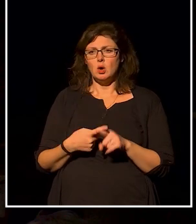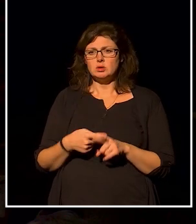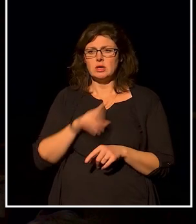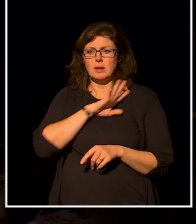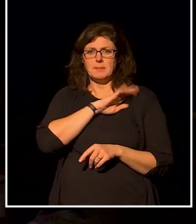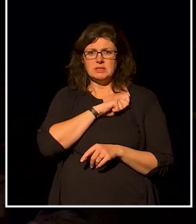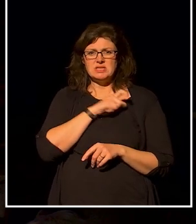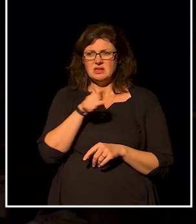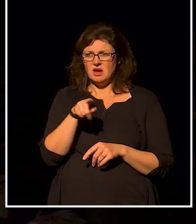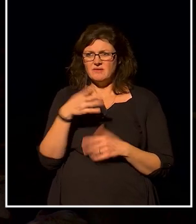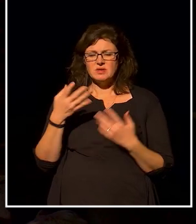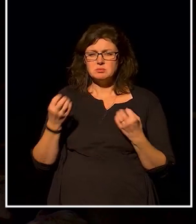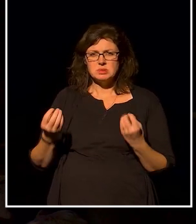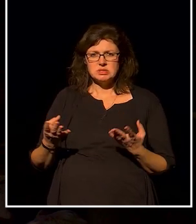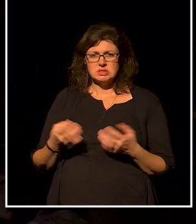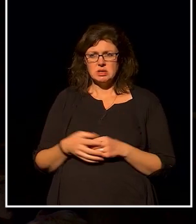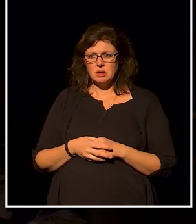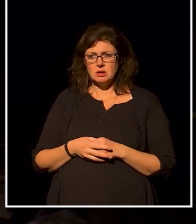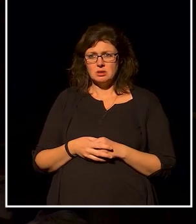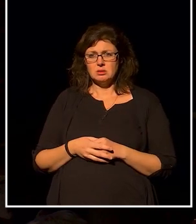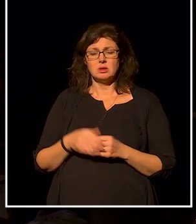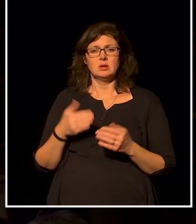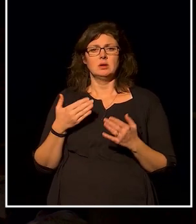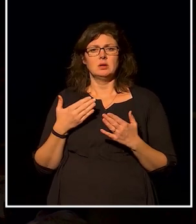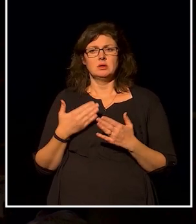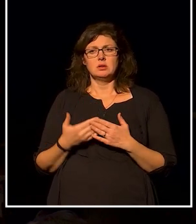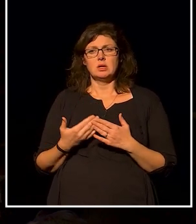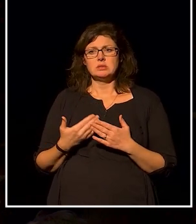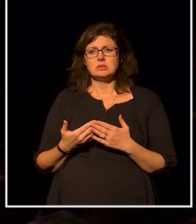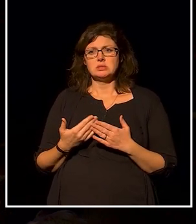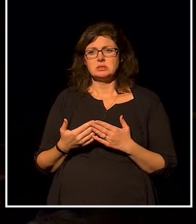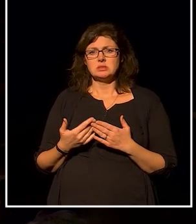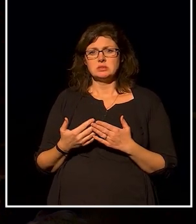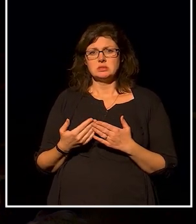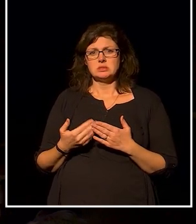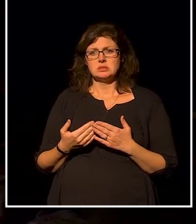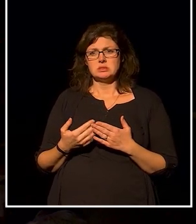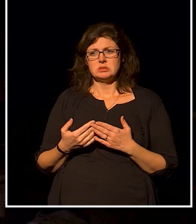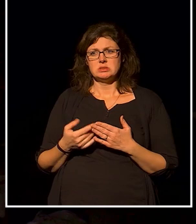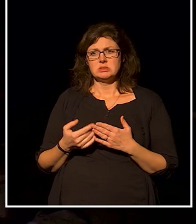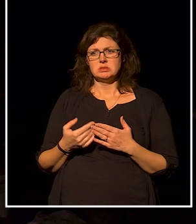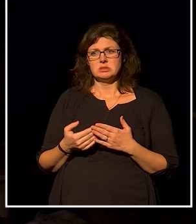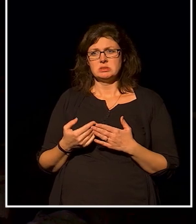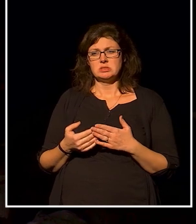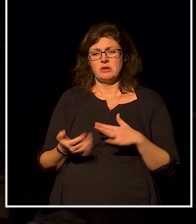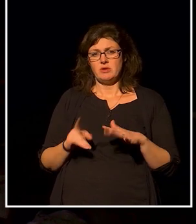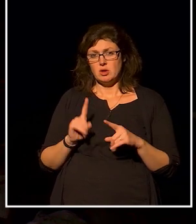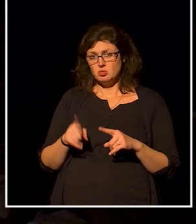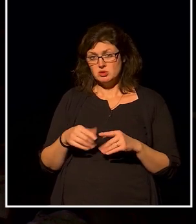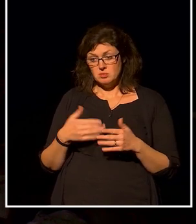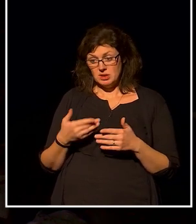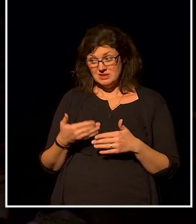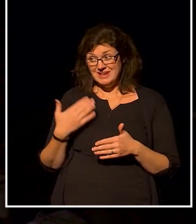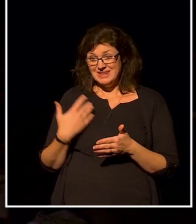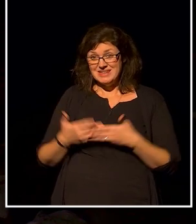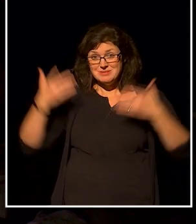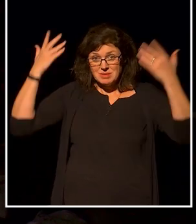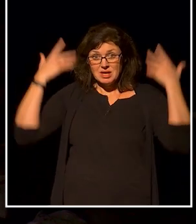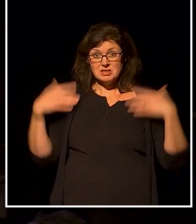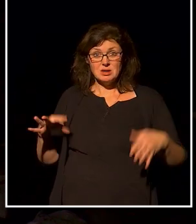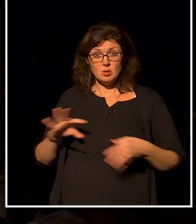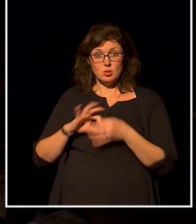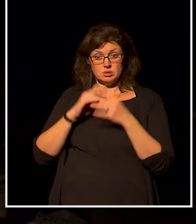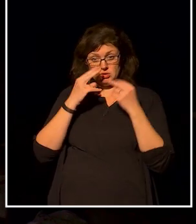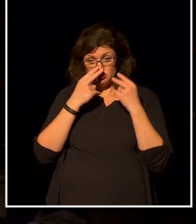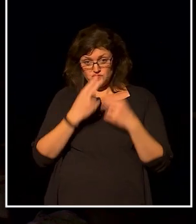passiert, ist das nur sehr vermittelt? Oder muss man das vor diesem Hintergrund sehen? Und dann merkt man, wenn man es vor diesem Hintergrund sieht,